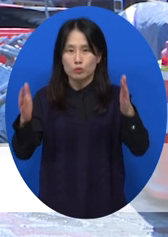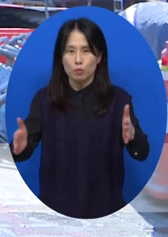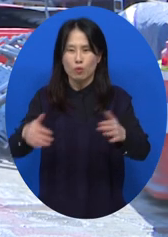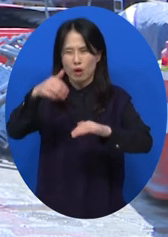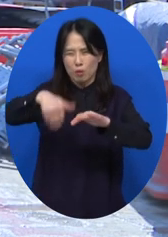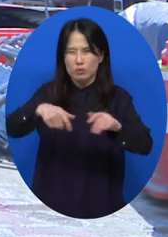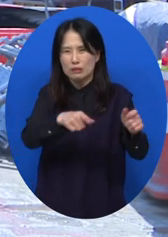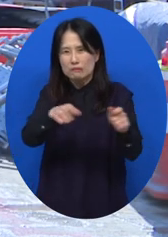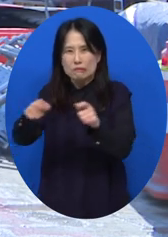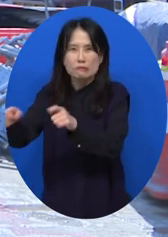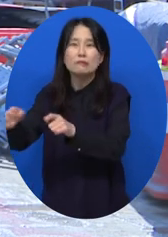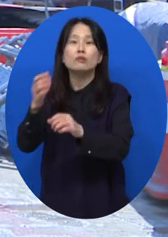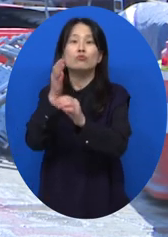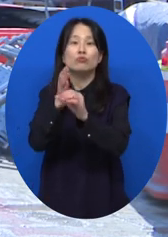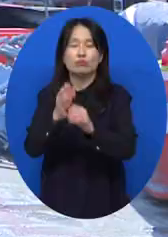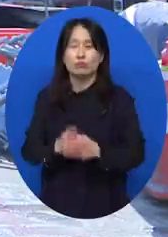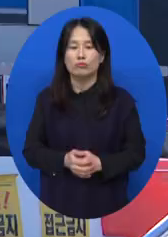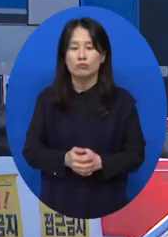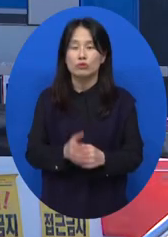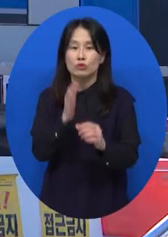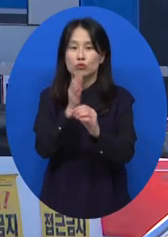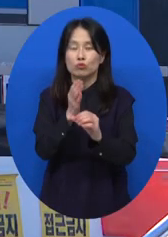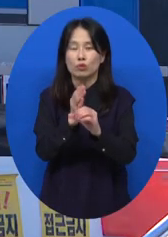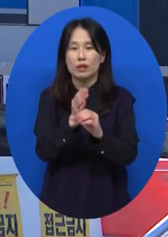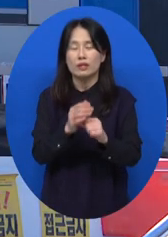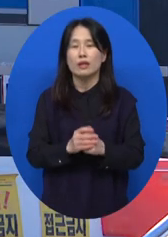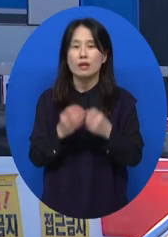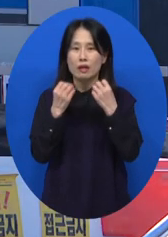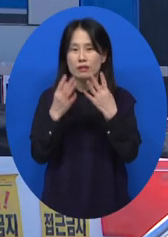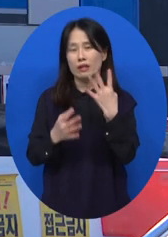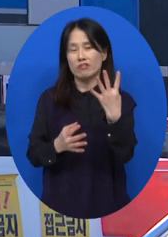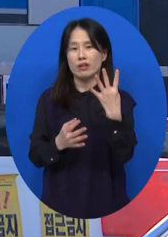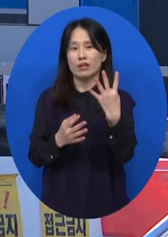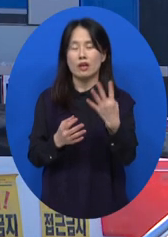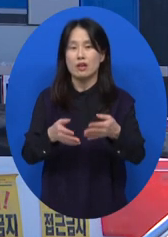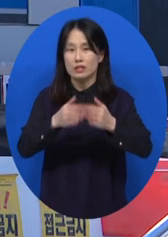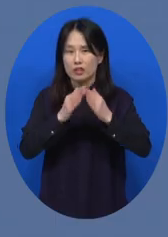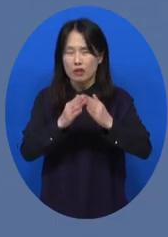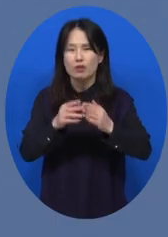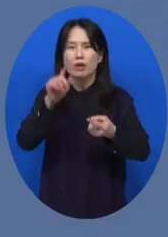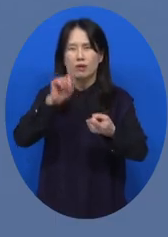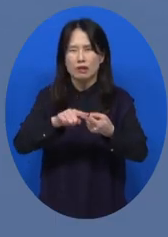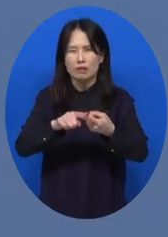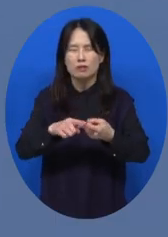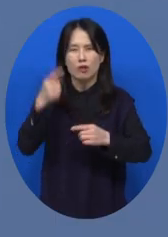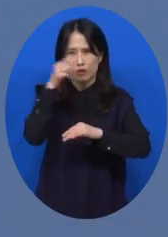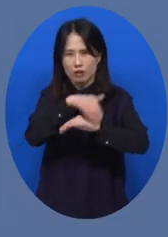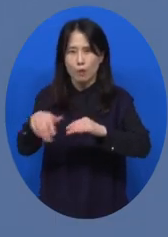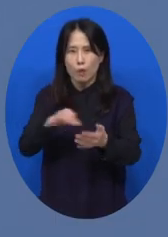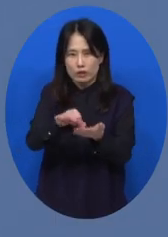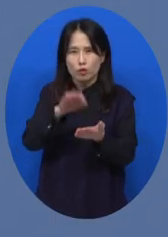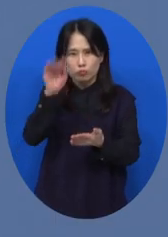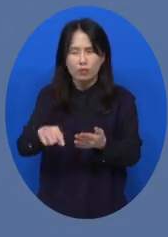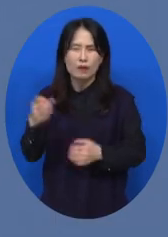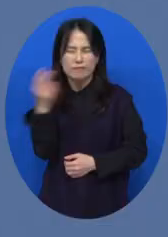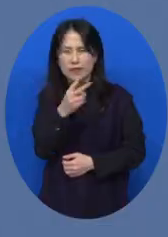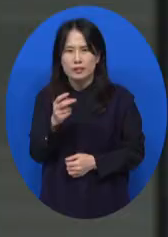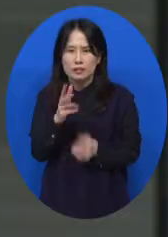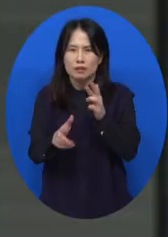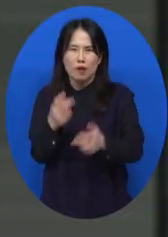늦어지고 있습니다. 중간에 역사 4개를 추가로 신설하는 문제를 두고 기획재정부가 사업 재검토에 나섰기